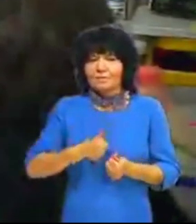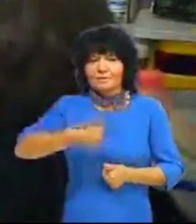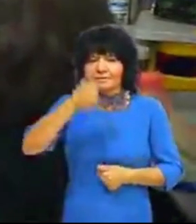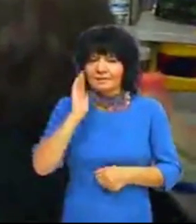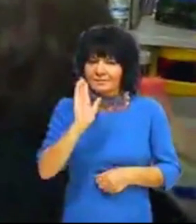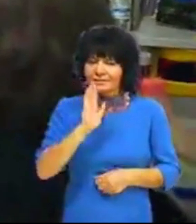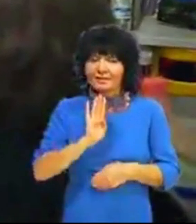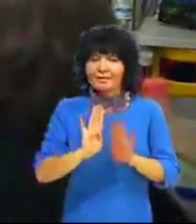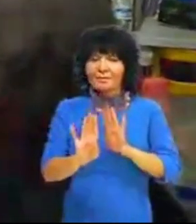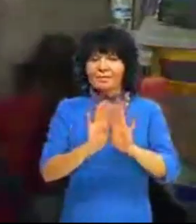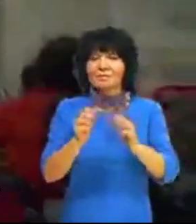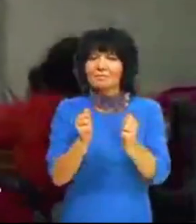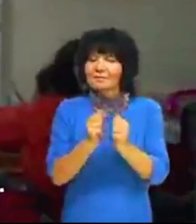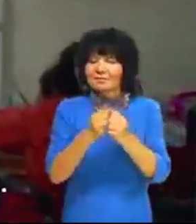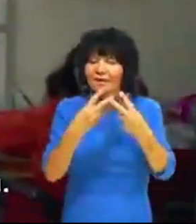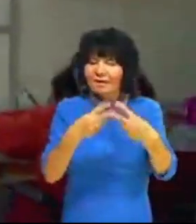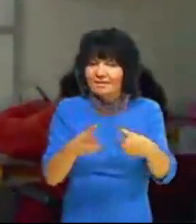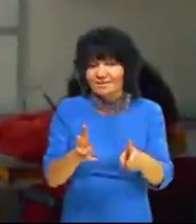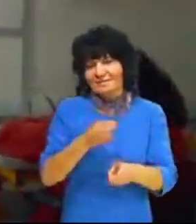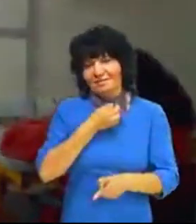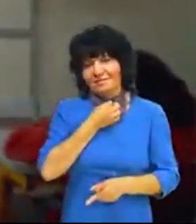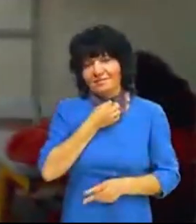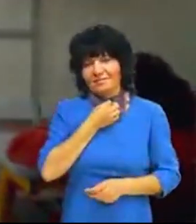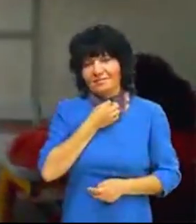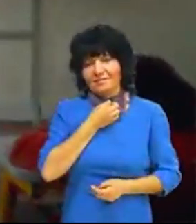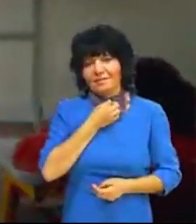Başarıya giden kapıları birlikte açın.